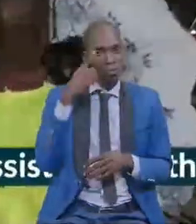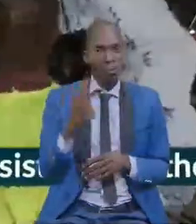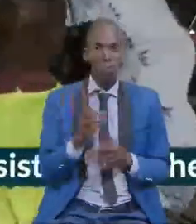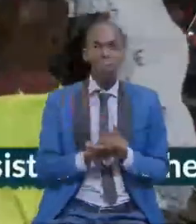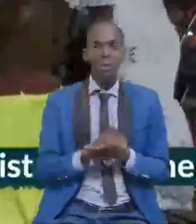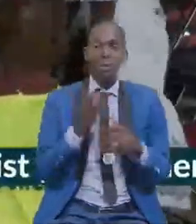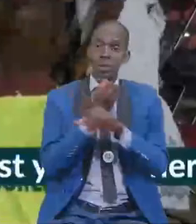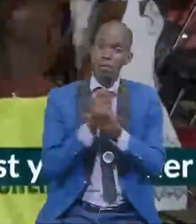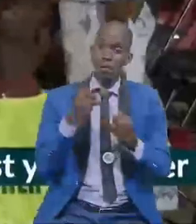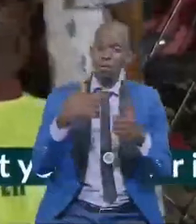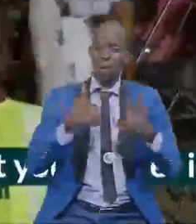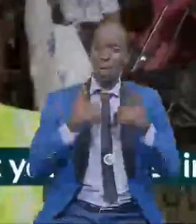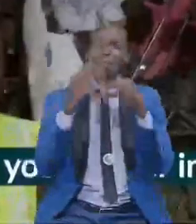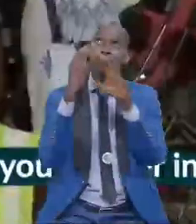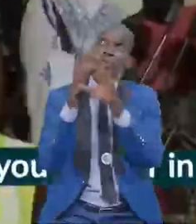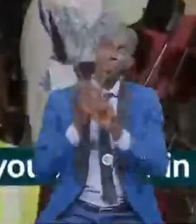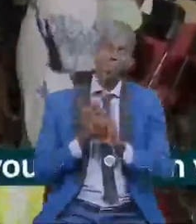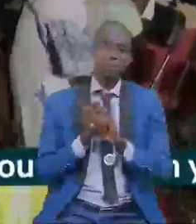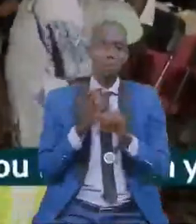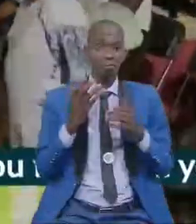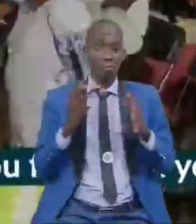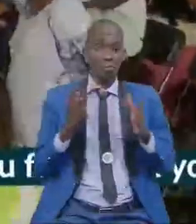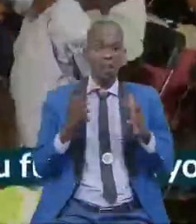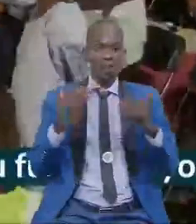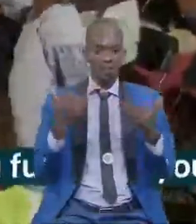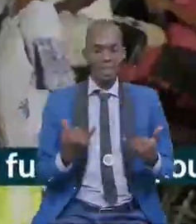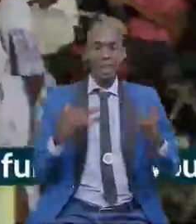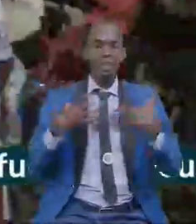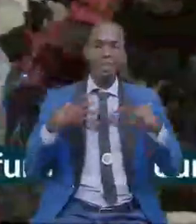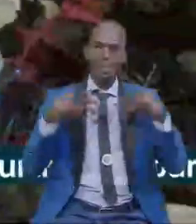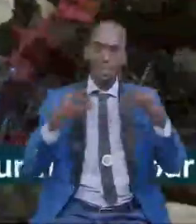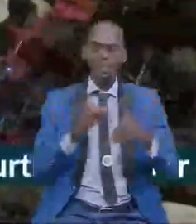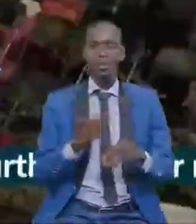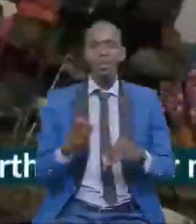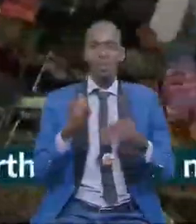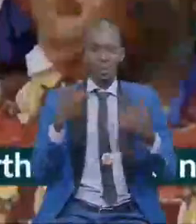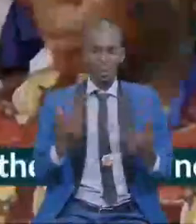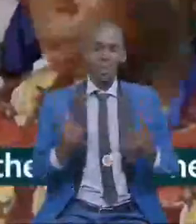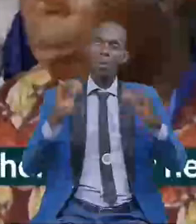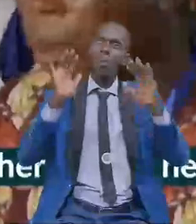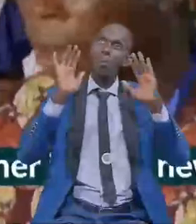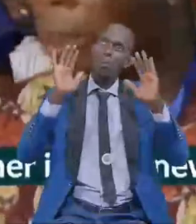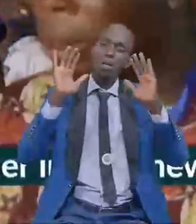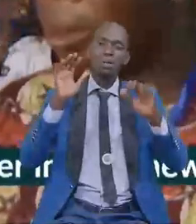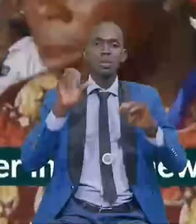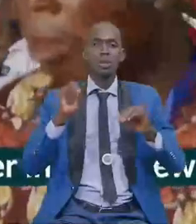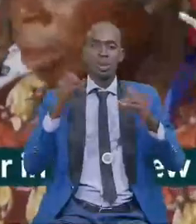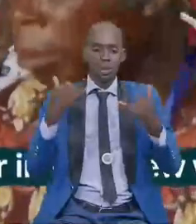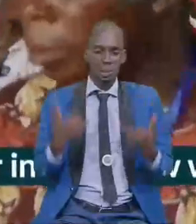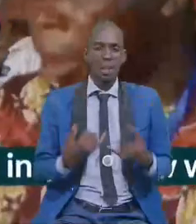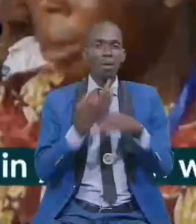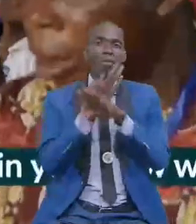Le salut, nous l'avons reçu. Maintenant, la guérison, les prodiges.